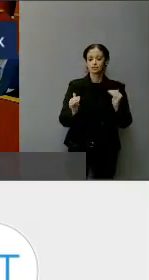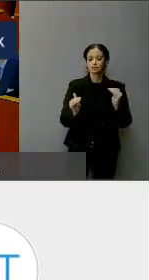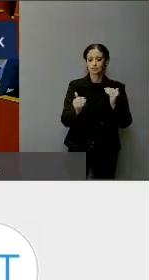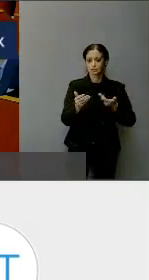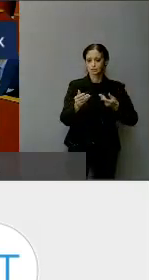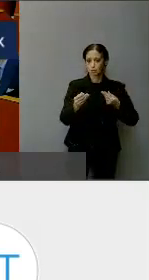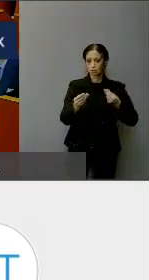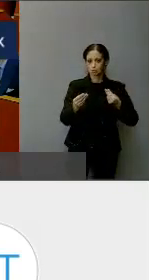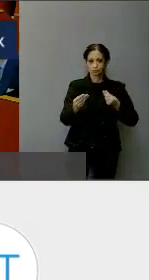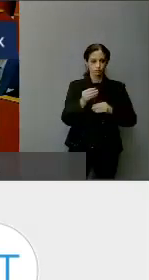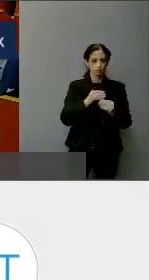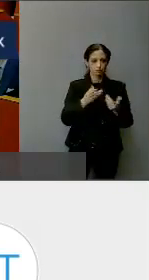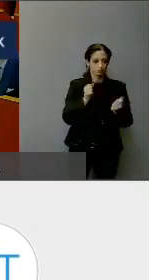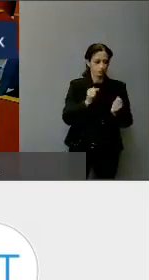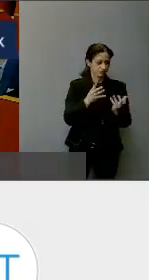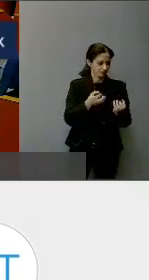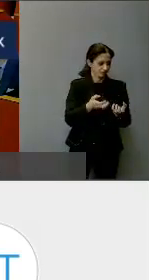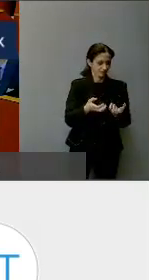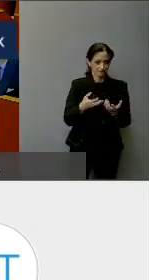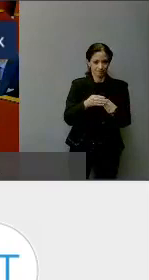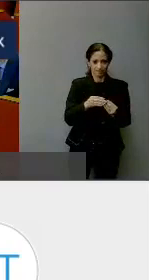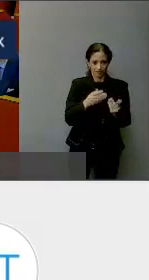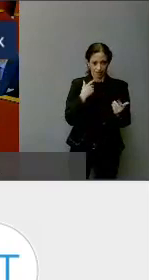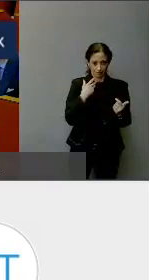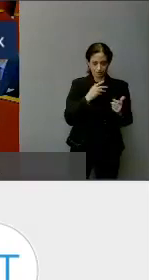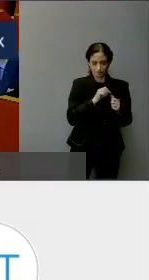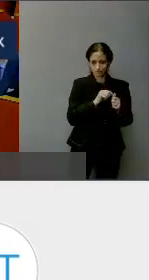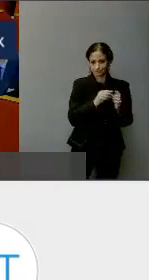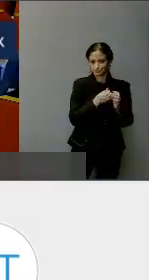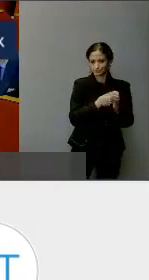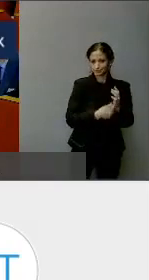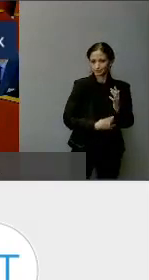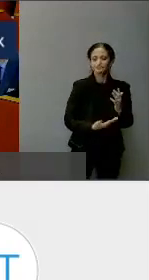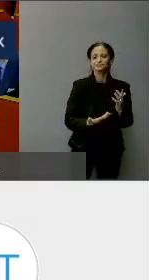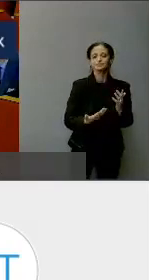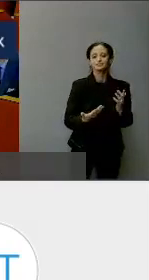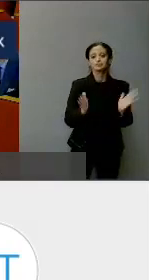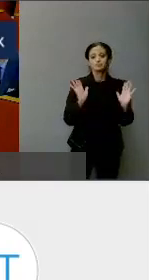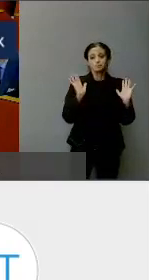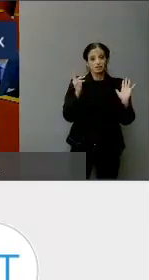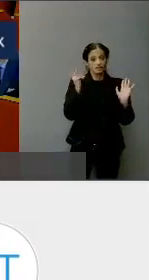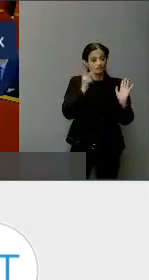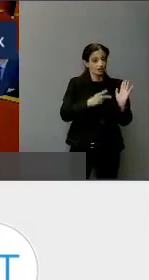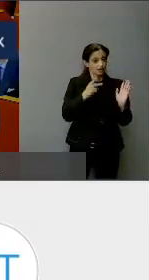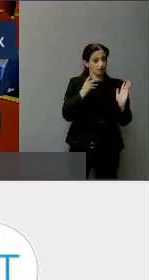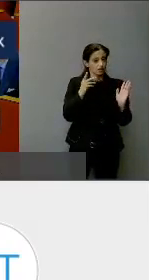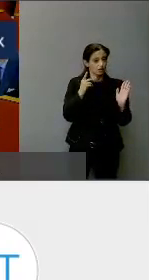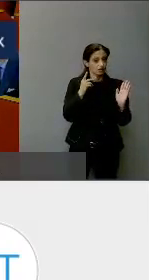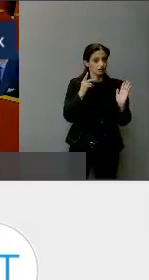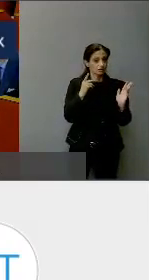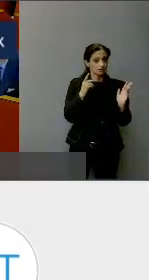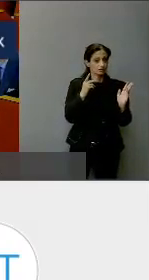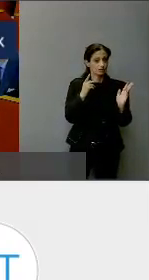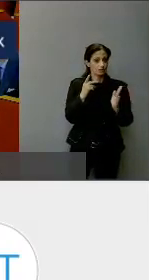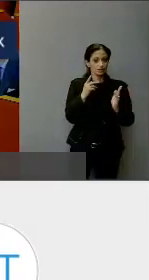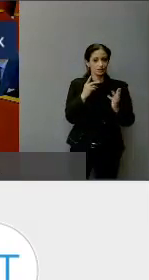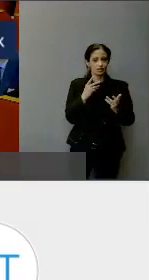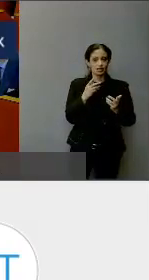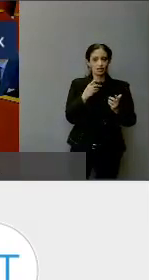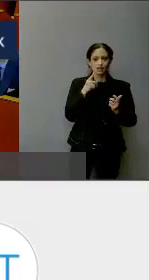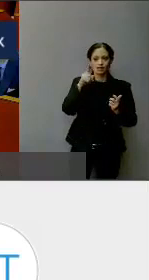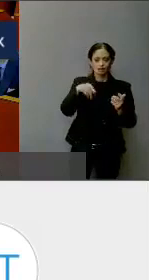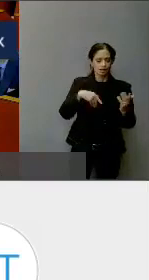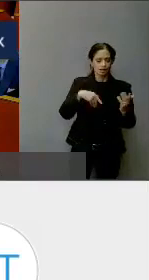realizzare altrettanto risulta molto difficile non leggere in quello che proponete voi